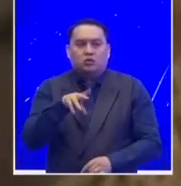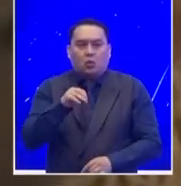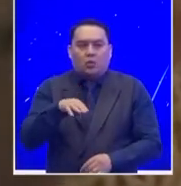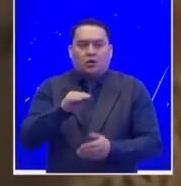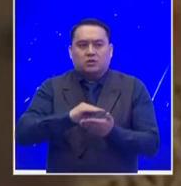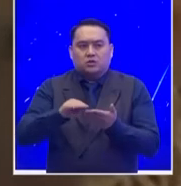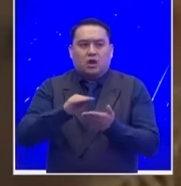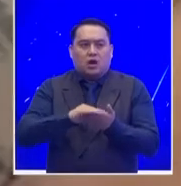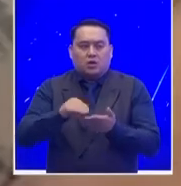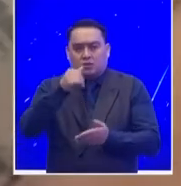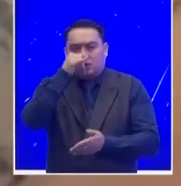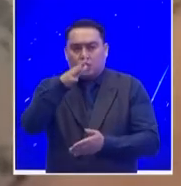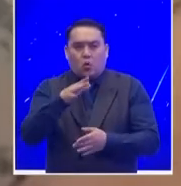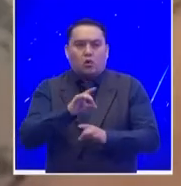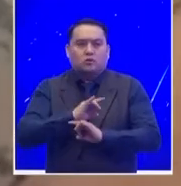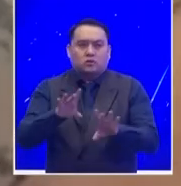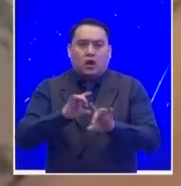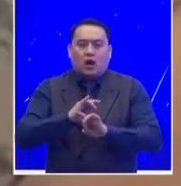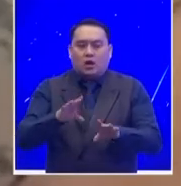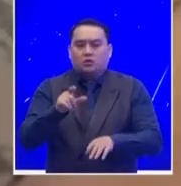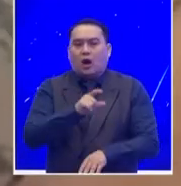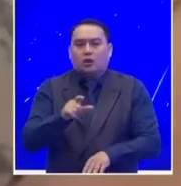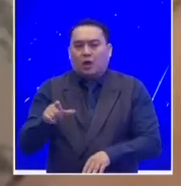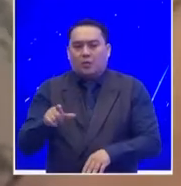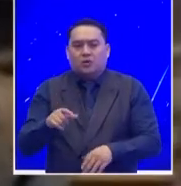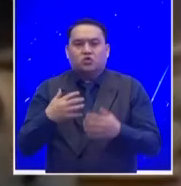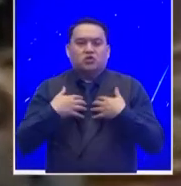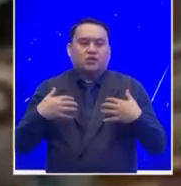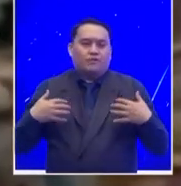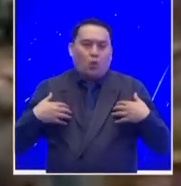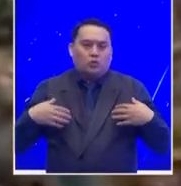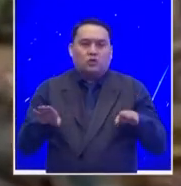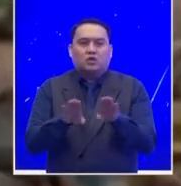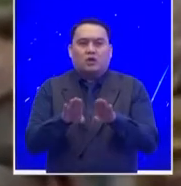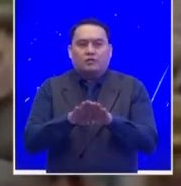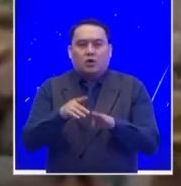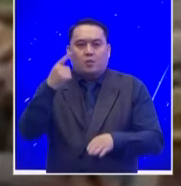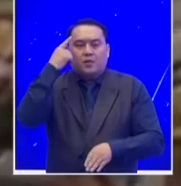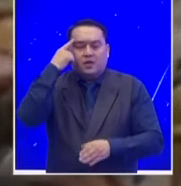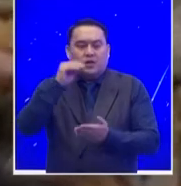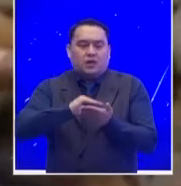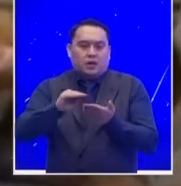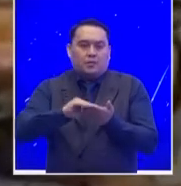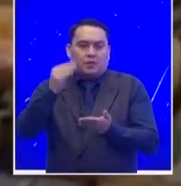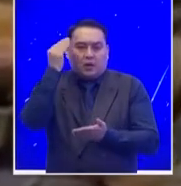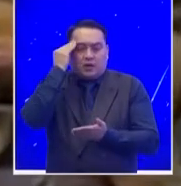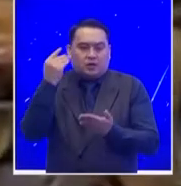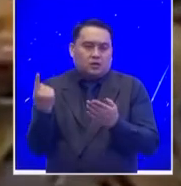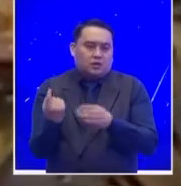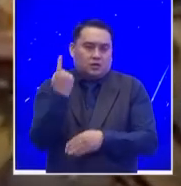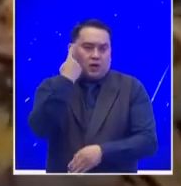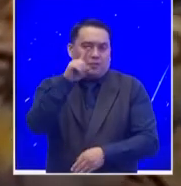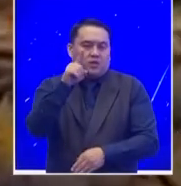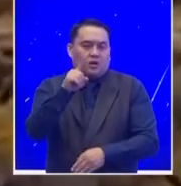жан баласына шығара алмай қиналған. Сондықтан адамдарды жан-жануарға теңей отырып, астарлы ой айтудың жаңа тәсілін ойлап тапты.